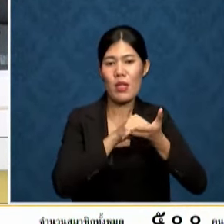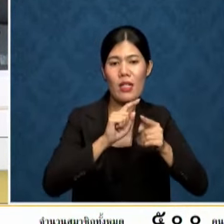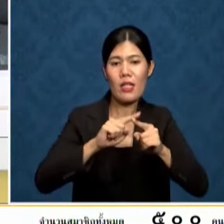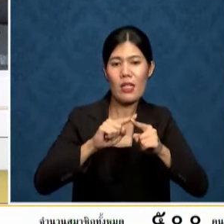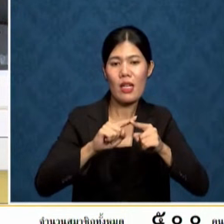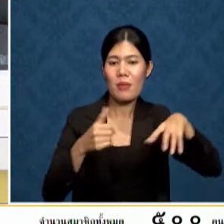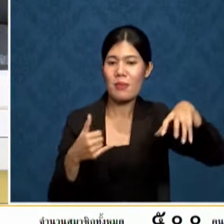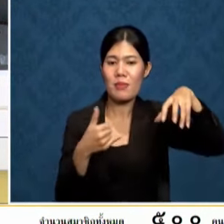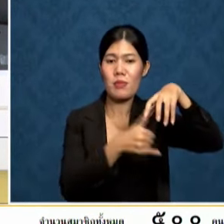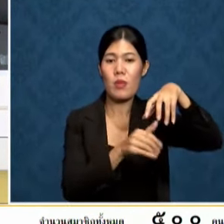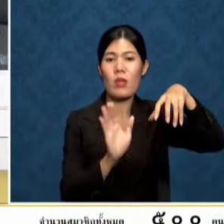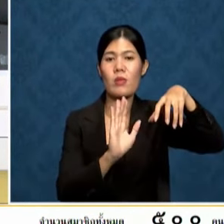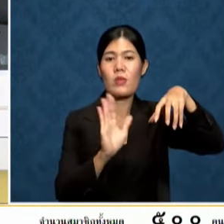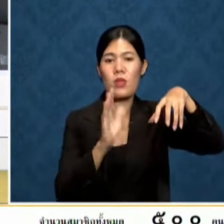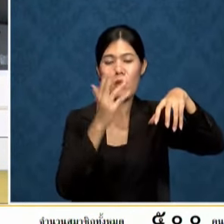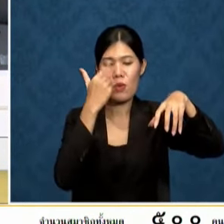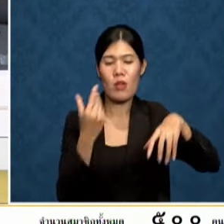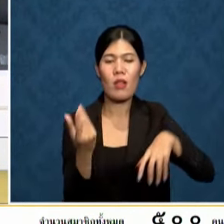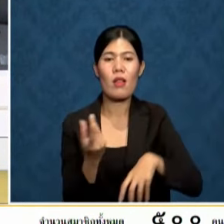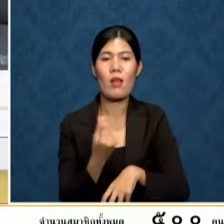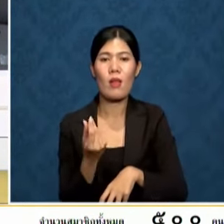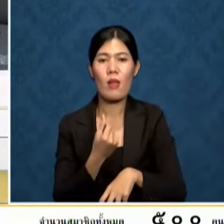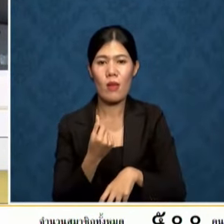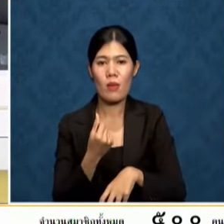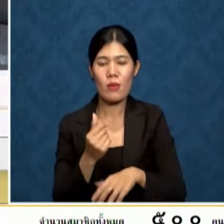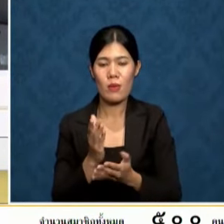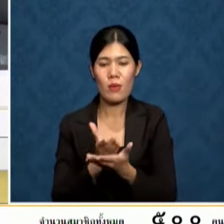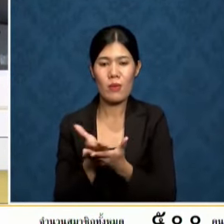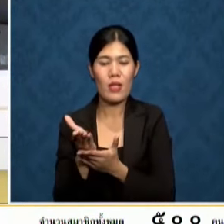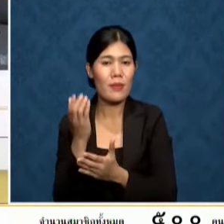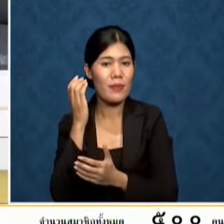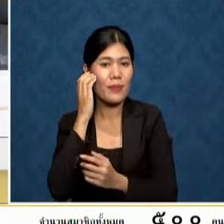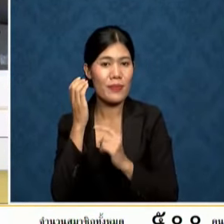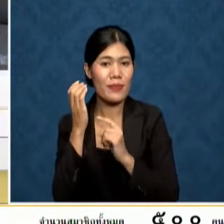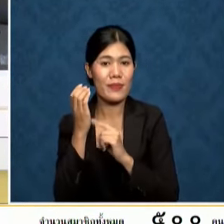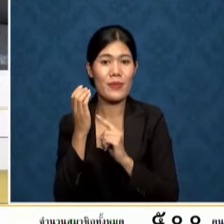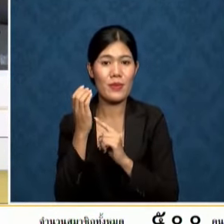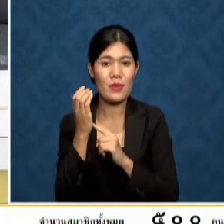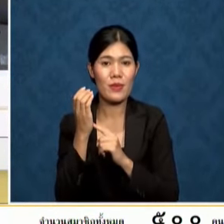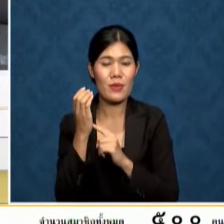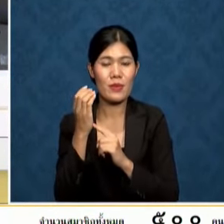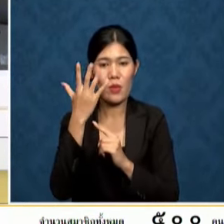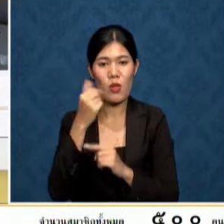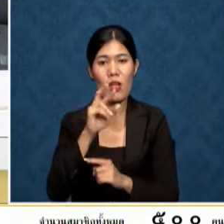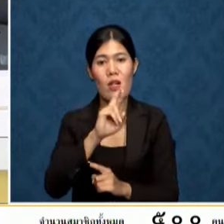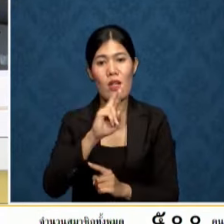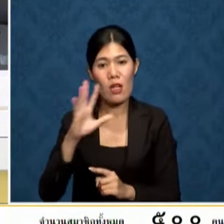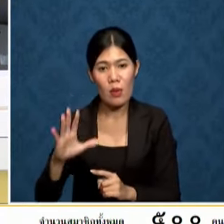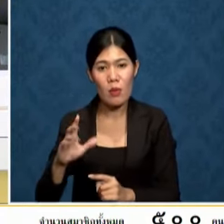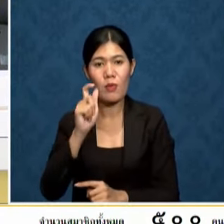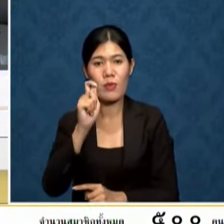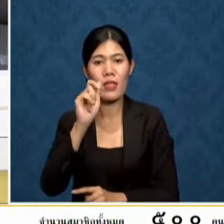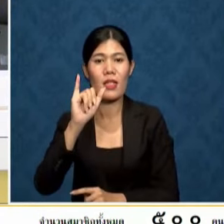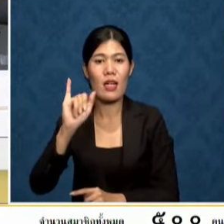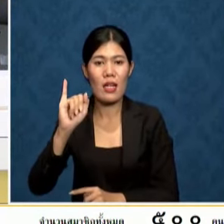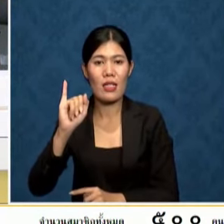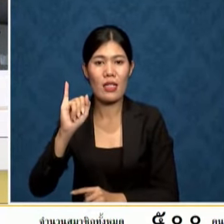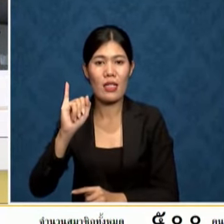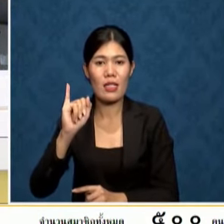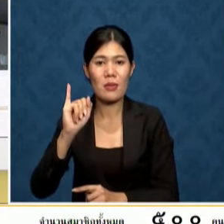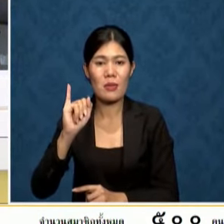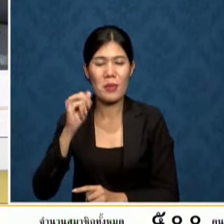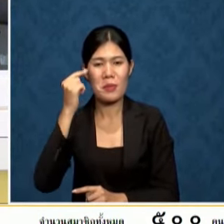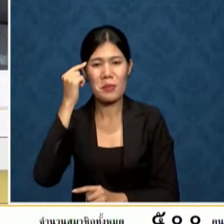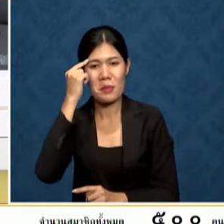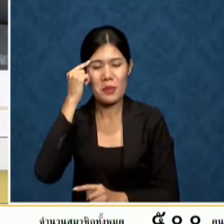ธุรกรรมยังจะเพิ่มความรวดเร็วในการให้บริการของประชาชนผ่านทางการนำระบบคอมพิวเตอร์หรือ AIมาใช้ในการตัดสินใจ